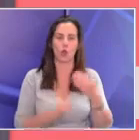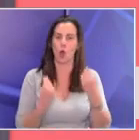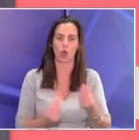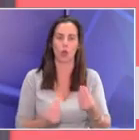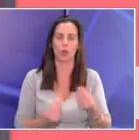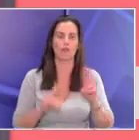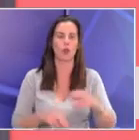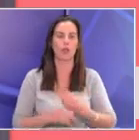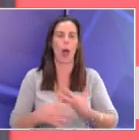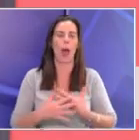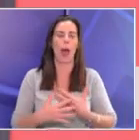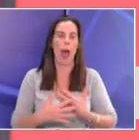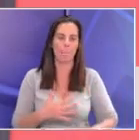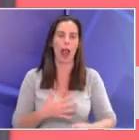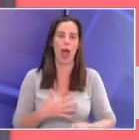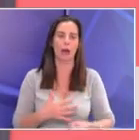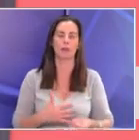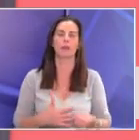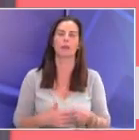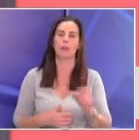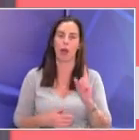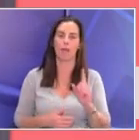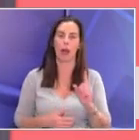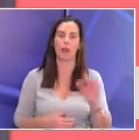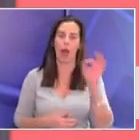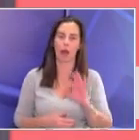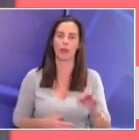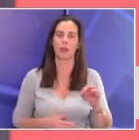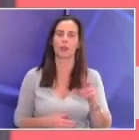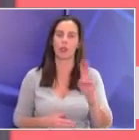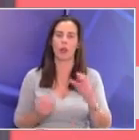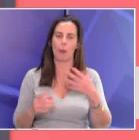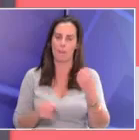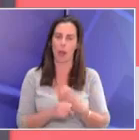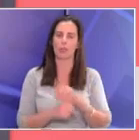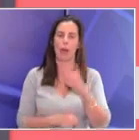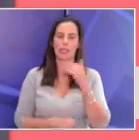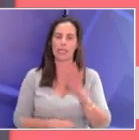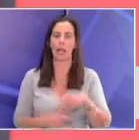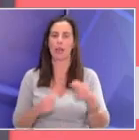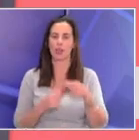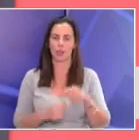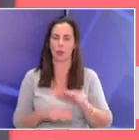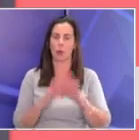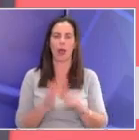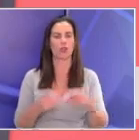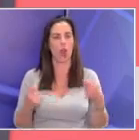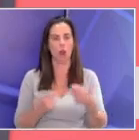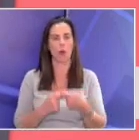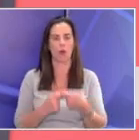מאפשרות הפלה בצורה חופשית. אבל עדיין יש הרבה מה לעשות גם בארץ בהקשר הזה, בכל מה